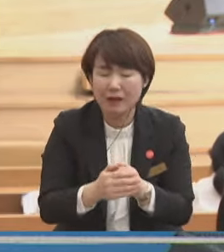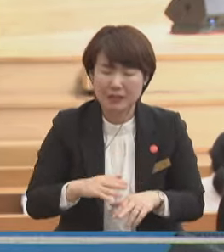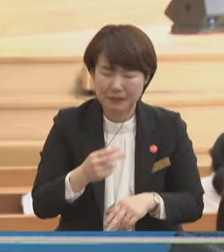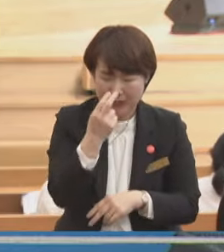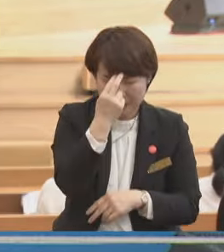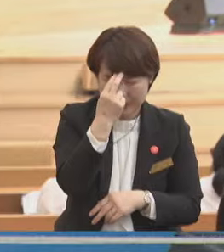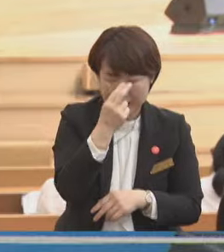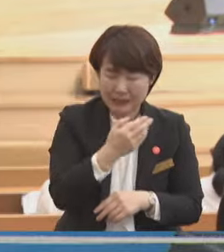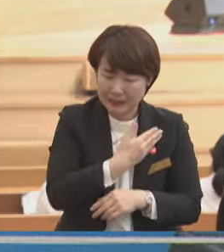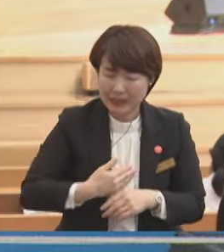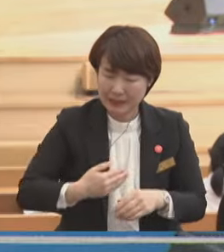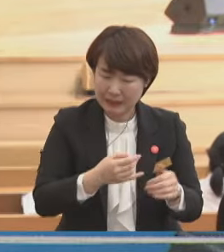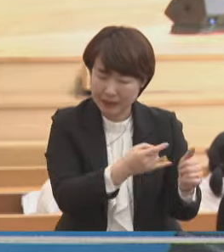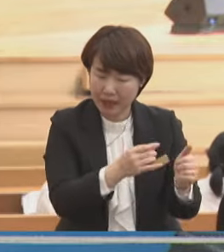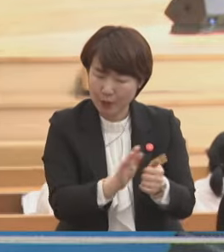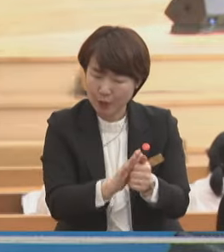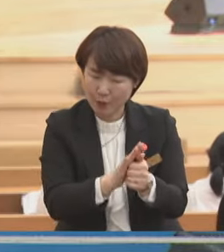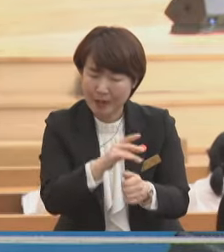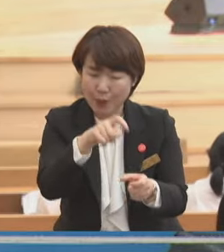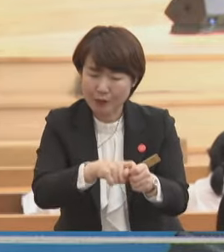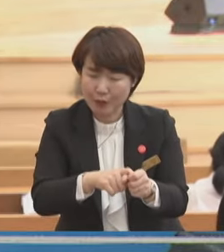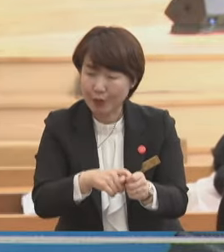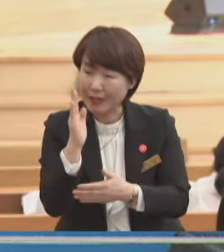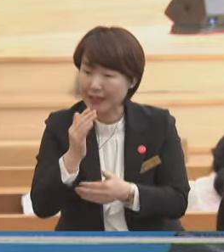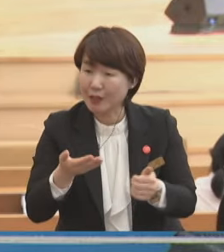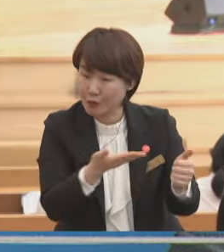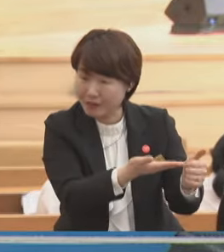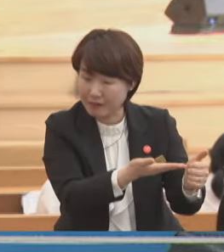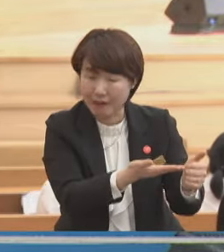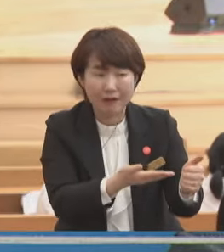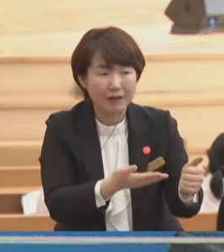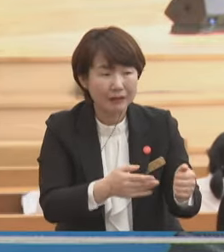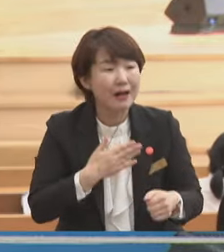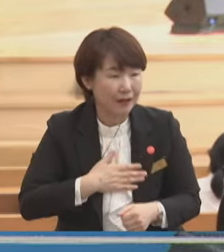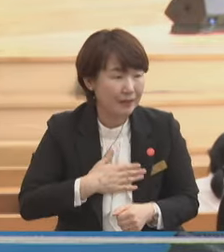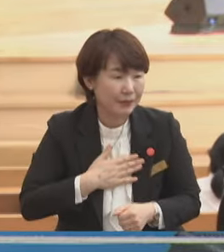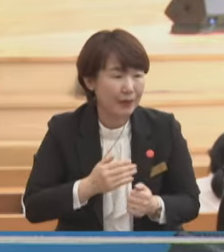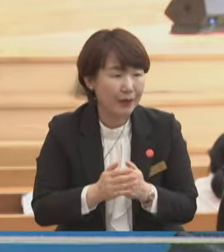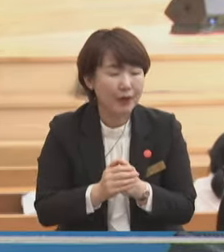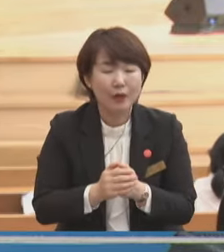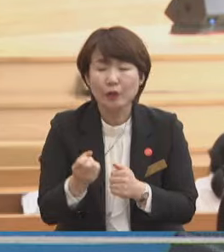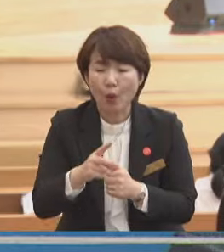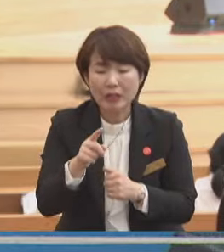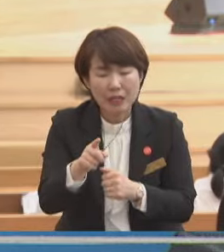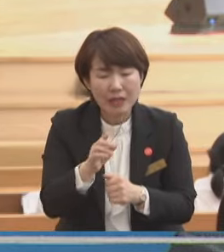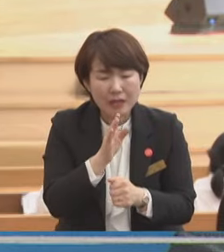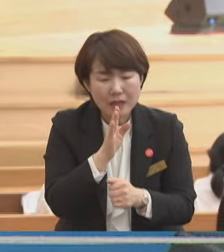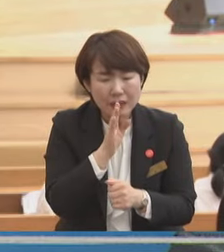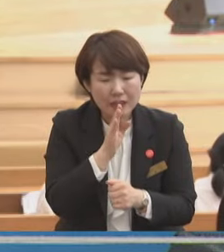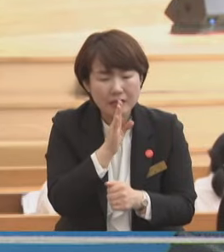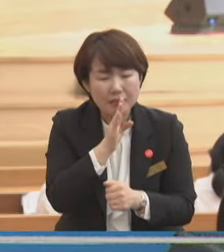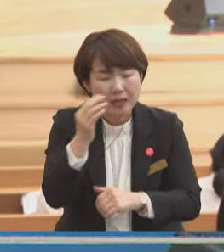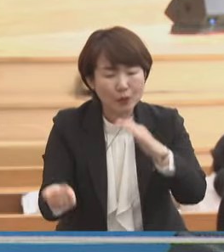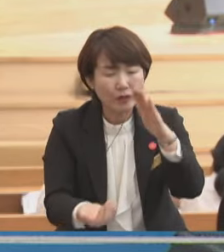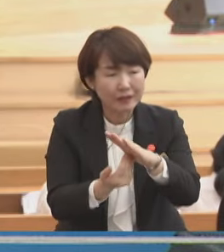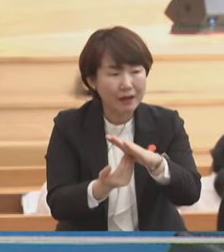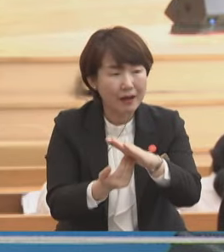말씀이라는 거 알겠어요 그 정도 알겠어요 그리고 실제로 이게 이루어졌다 그것도 내가